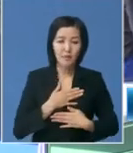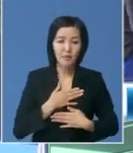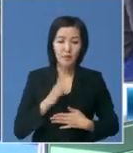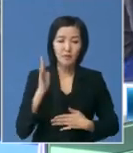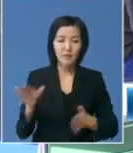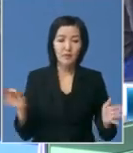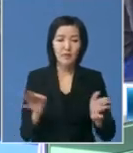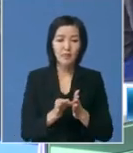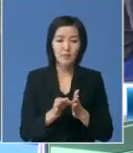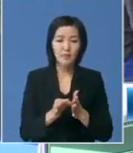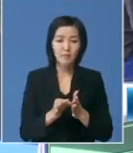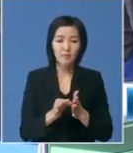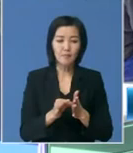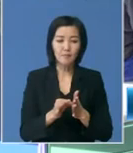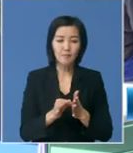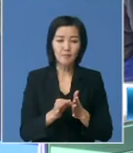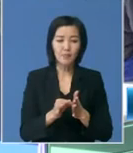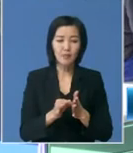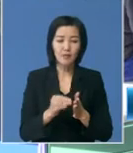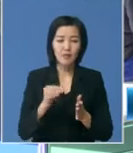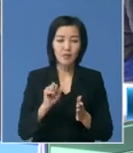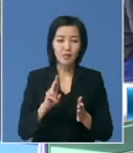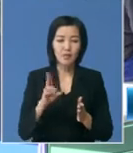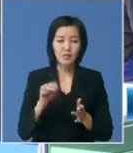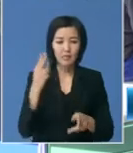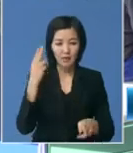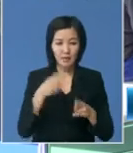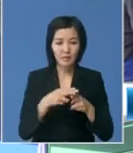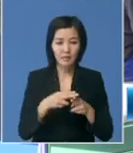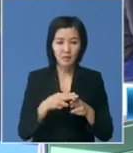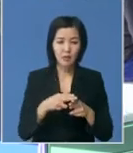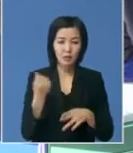қойған мақсатым жақсылық ағам сияқты олимпийский чемпион